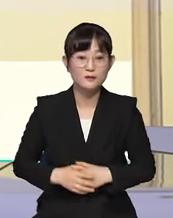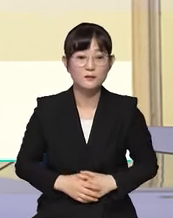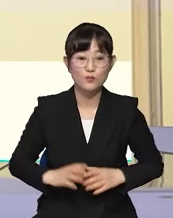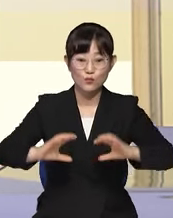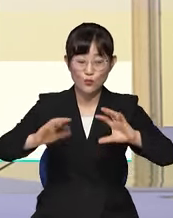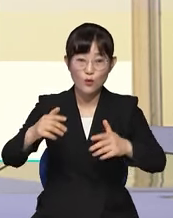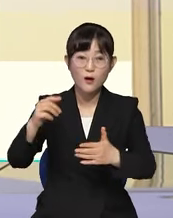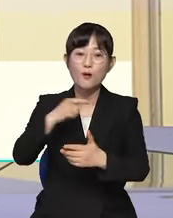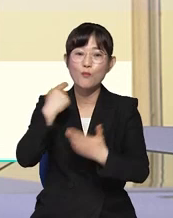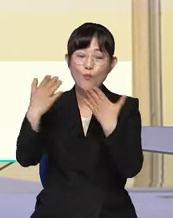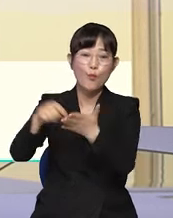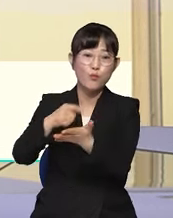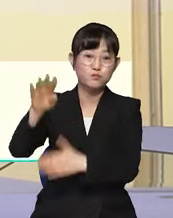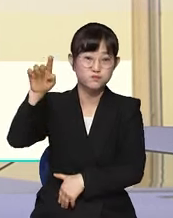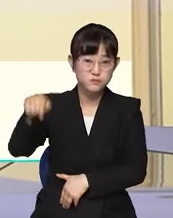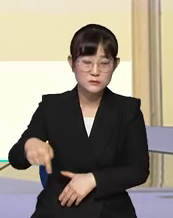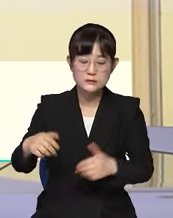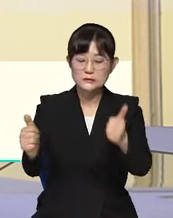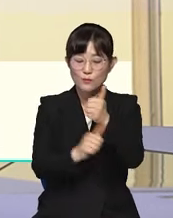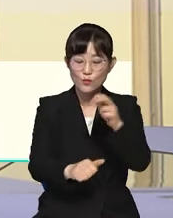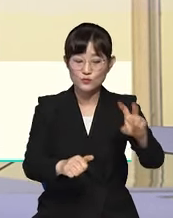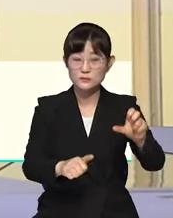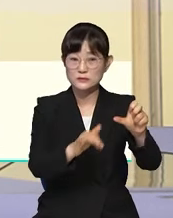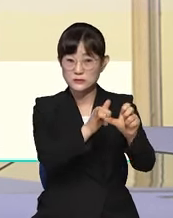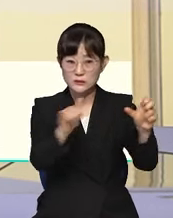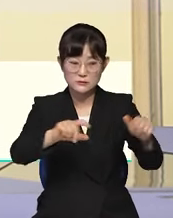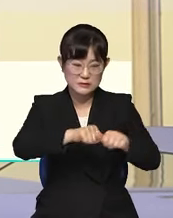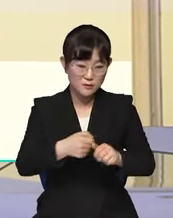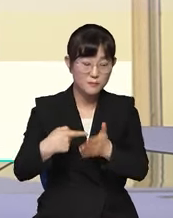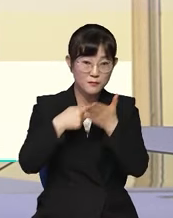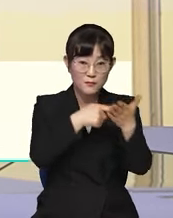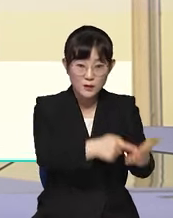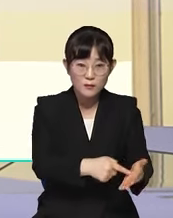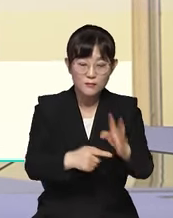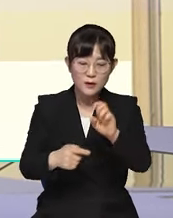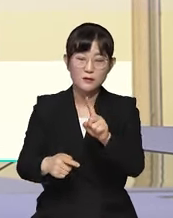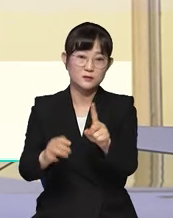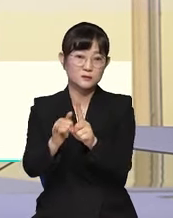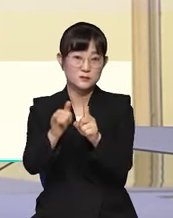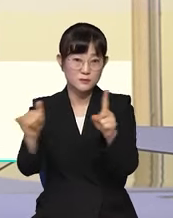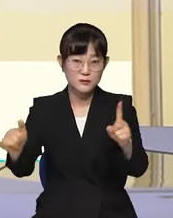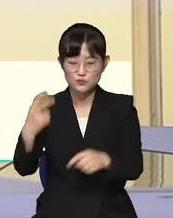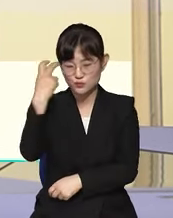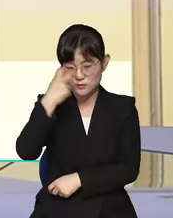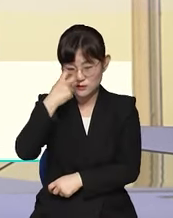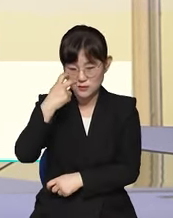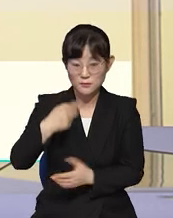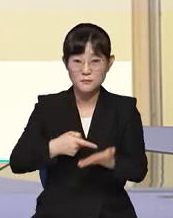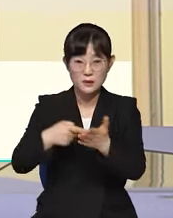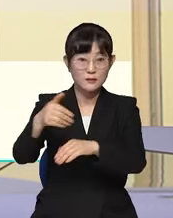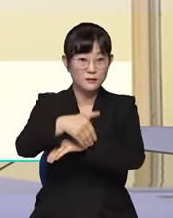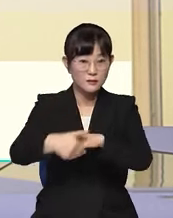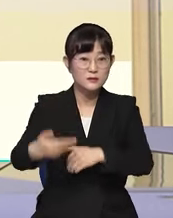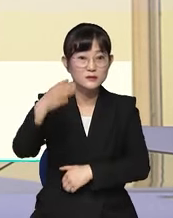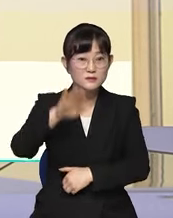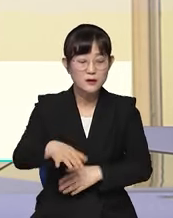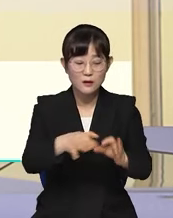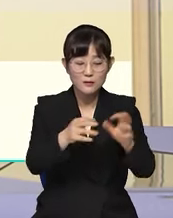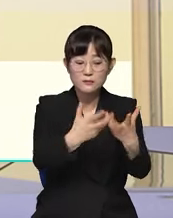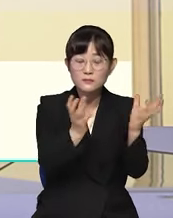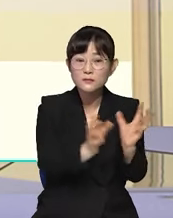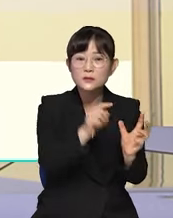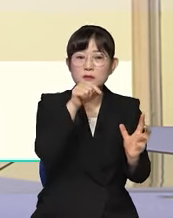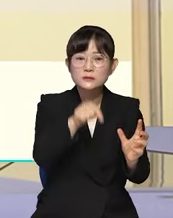국가 보훈부 단체 간부 등 25명을 징계 요구하고 41명에 대해 수사를 의뢰할 예정이지만 해당